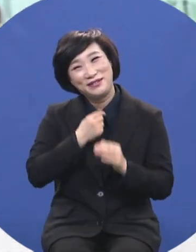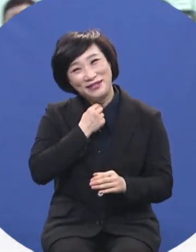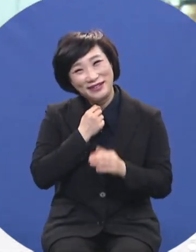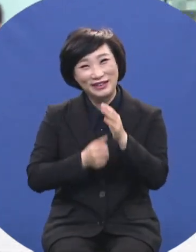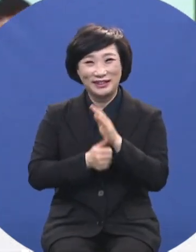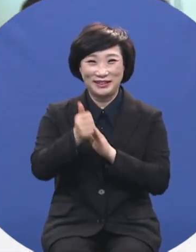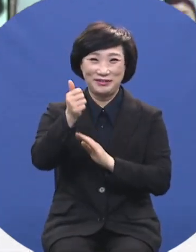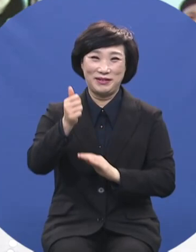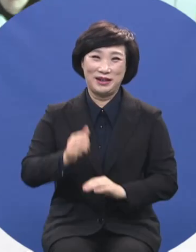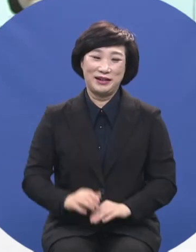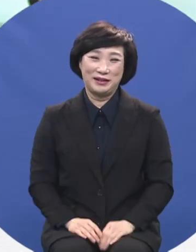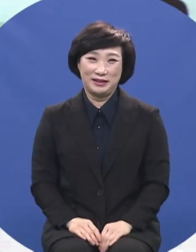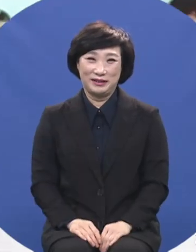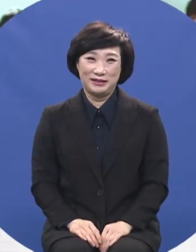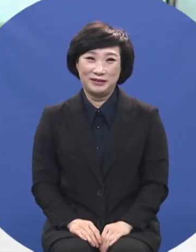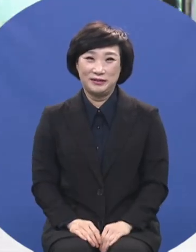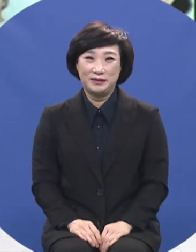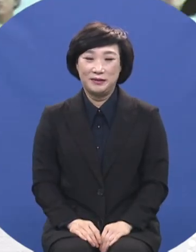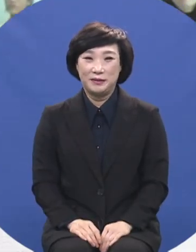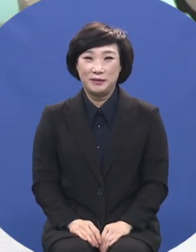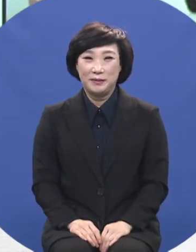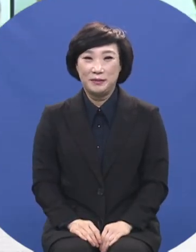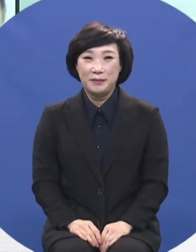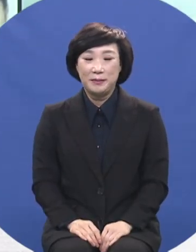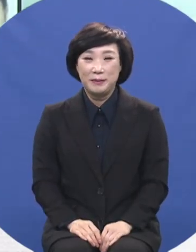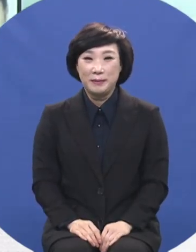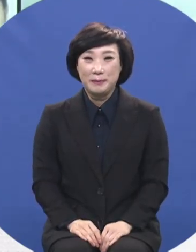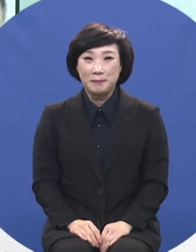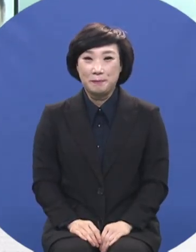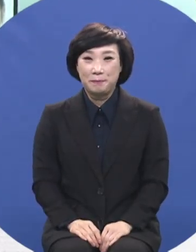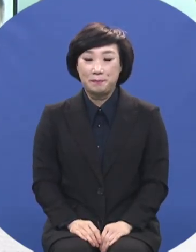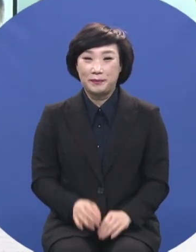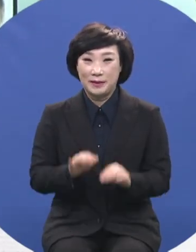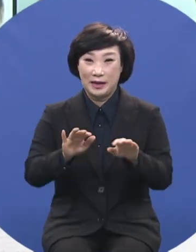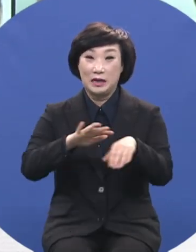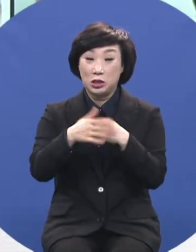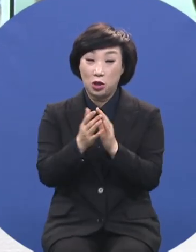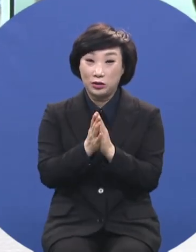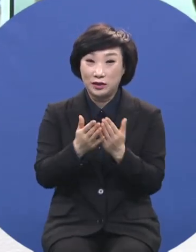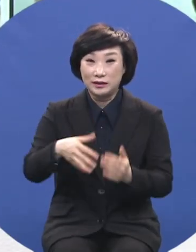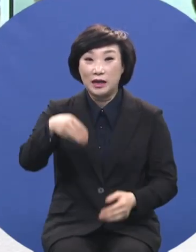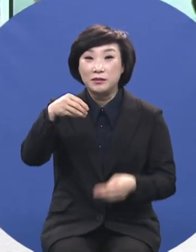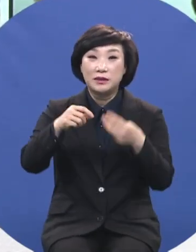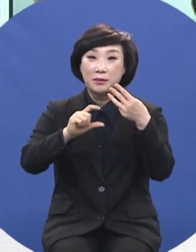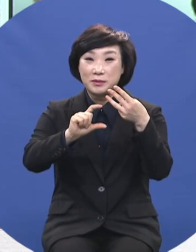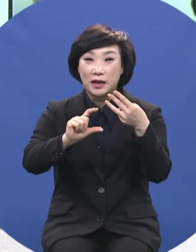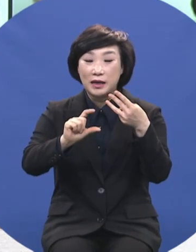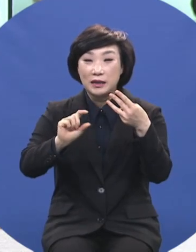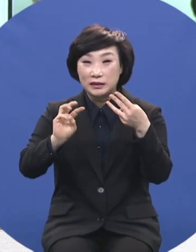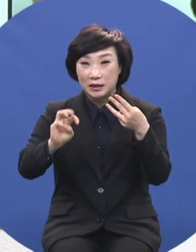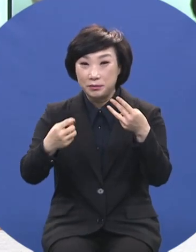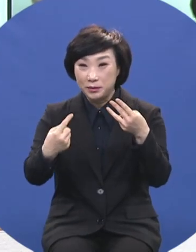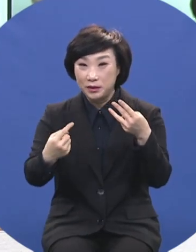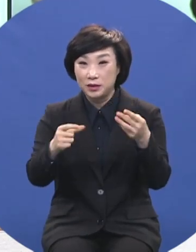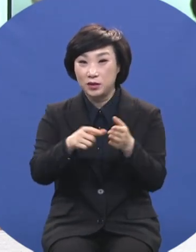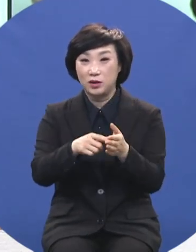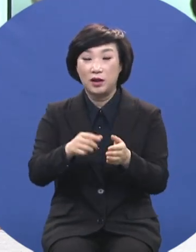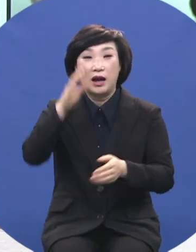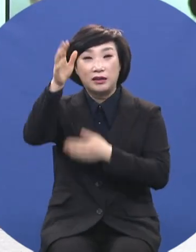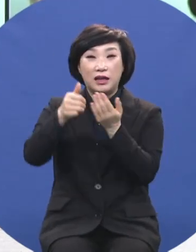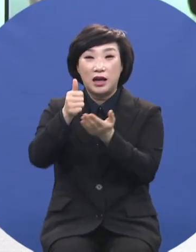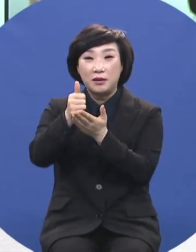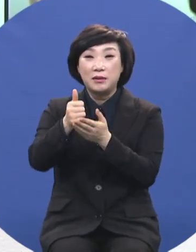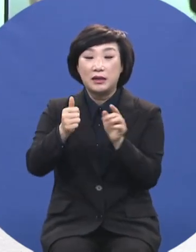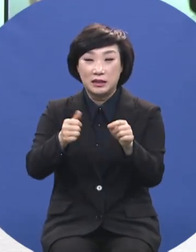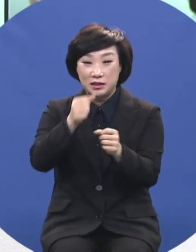희망사항입니다. 그러고 싶고. 그래서 창세기 3장 31절에 하나님이